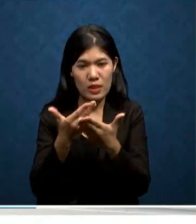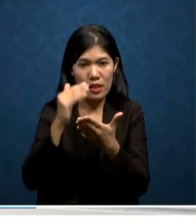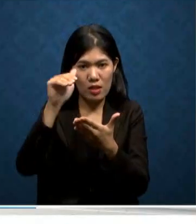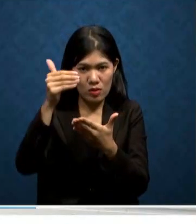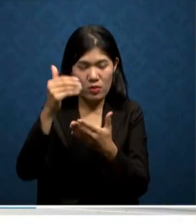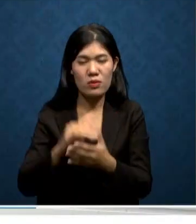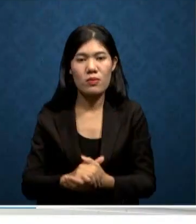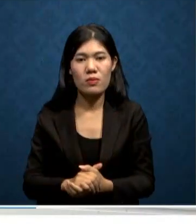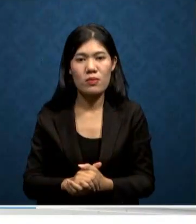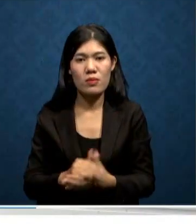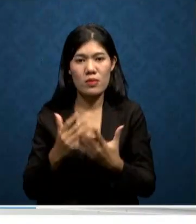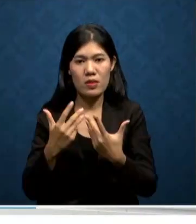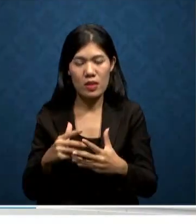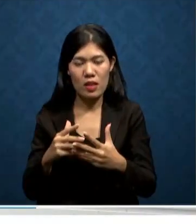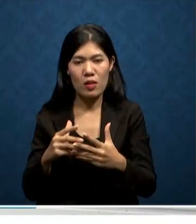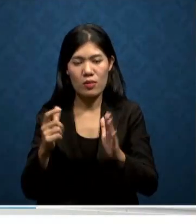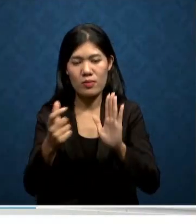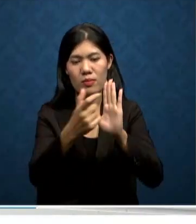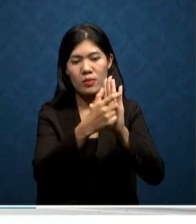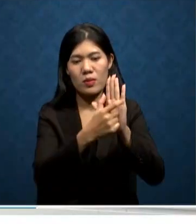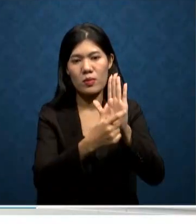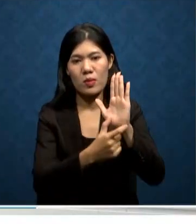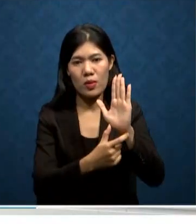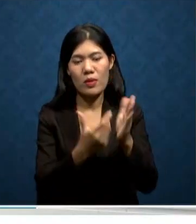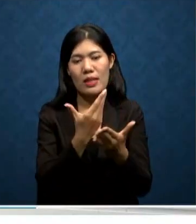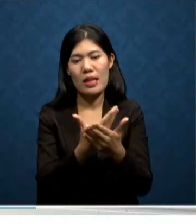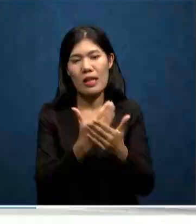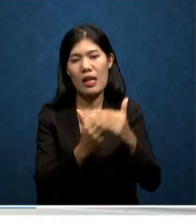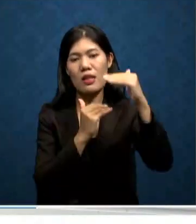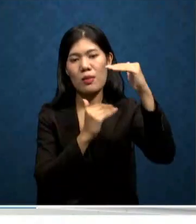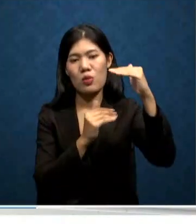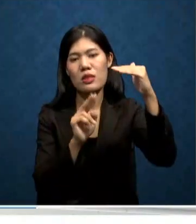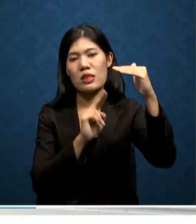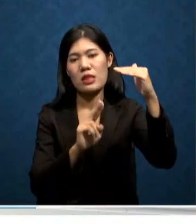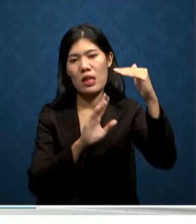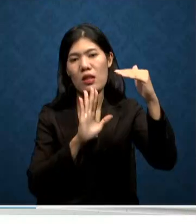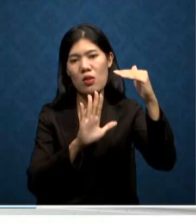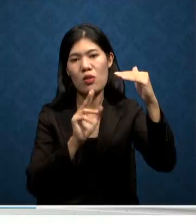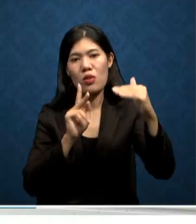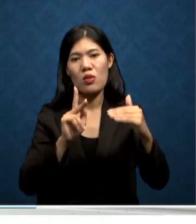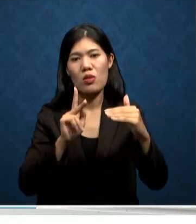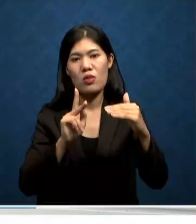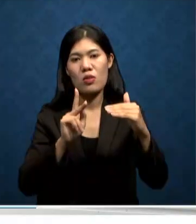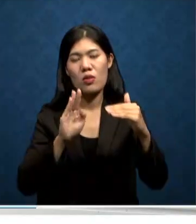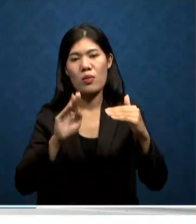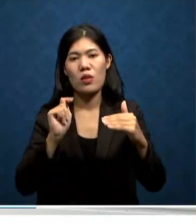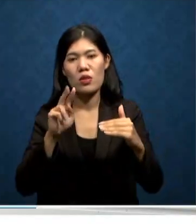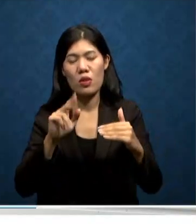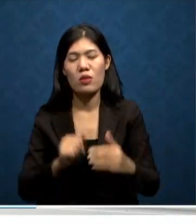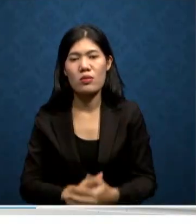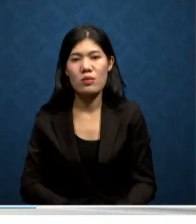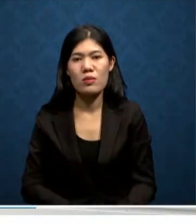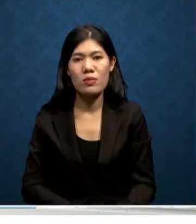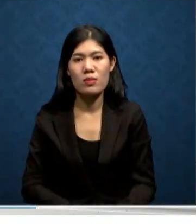เ่อไปบรรจุเป็นกรอบวงเงินของกบฐซึ่งมาตรการอันนี้ผมก็มั่นใจว่า